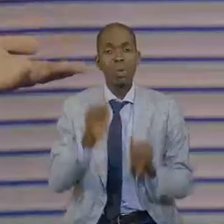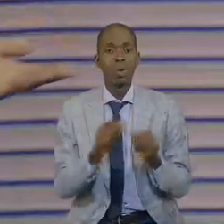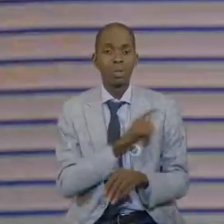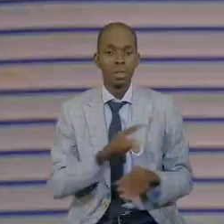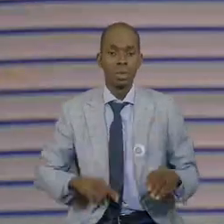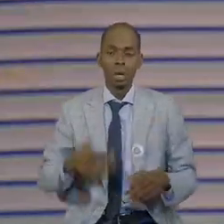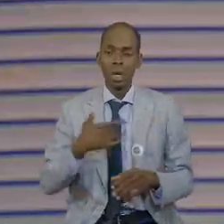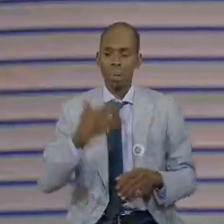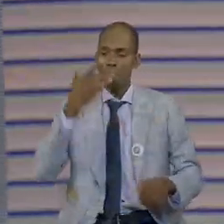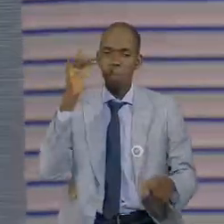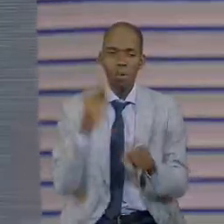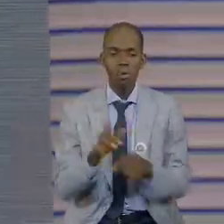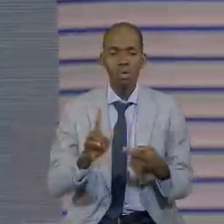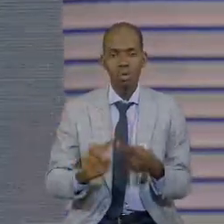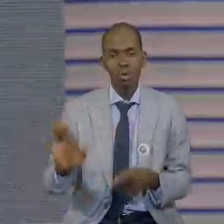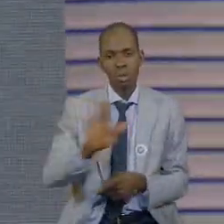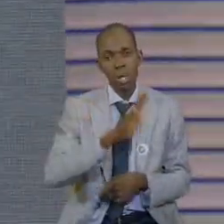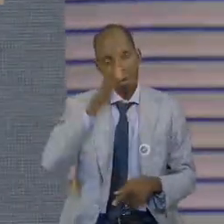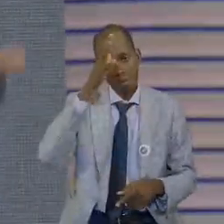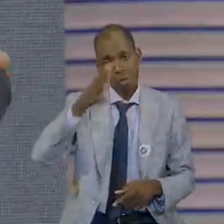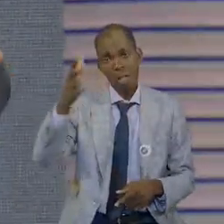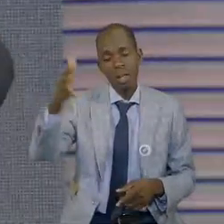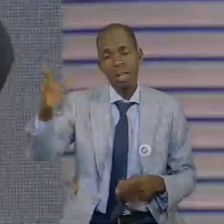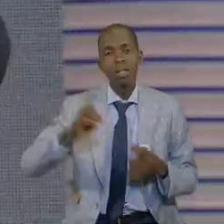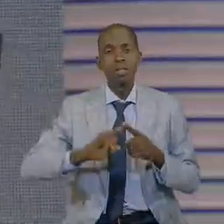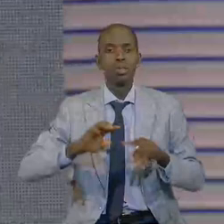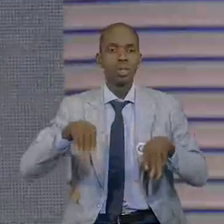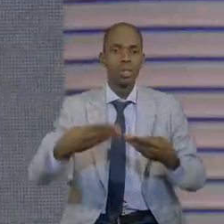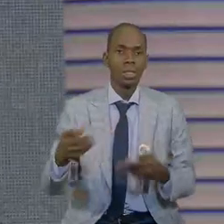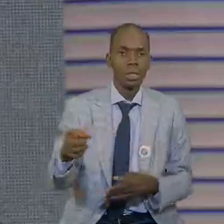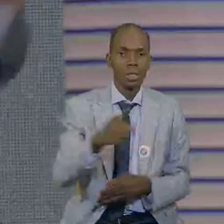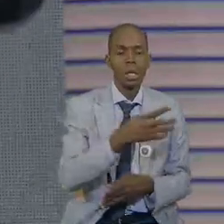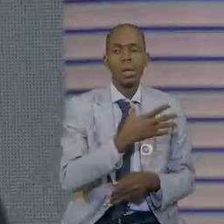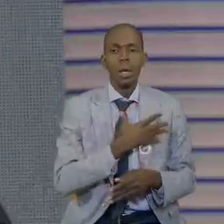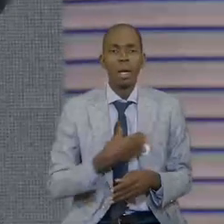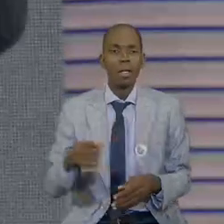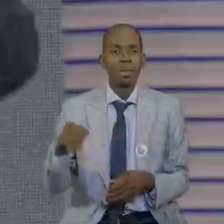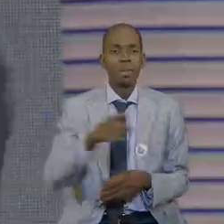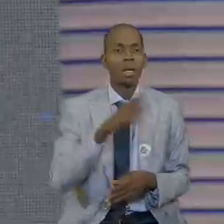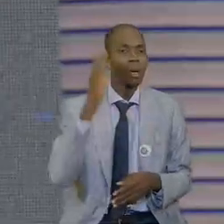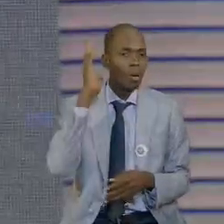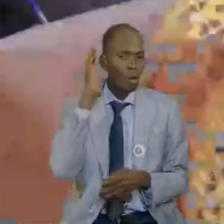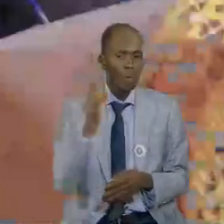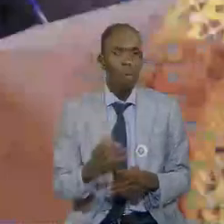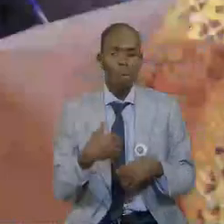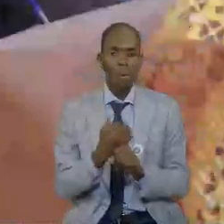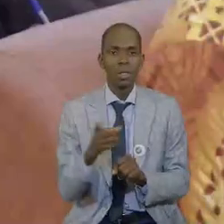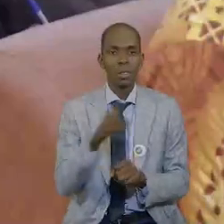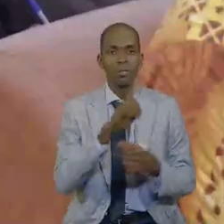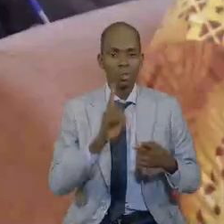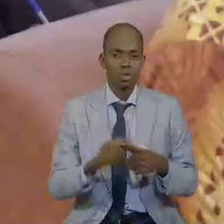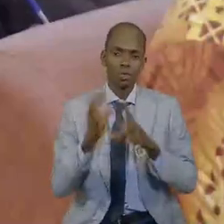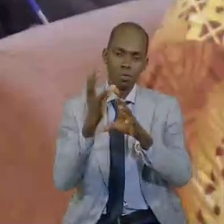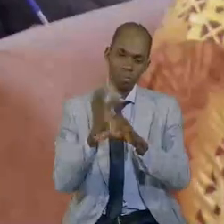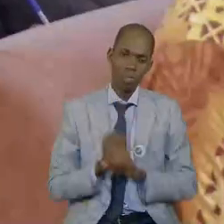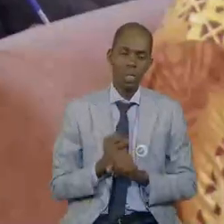their fathers to give them, and thou shalt cause them to inherit it. Car tu entreras avec